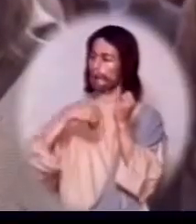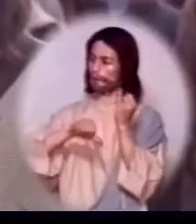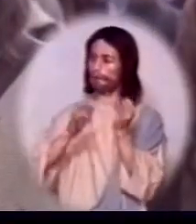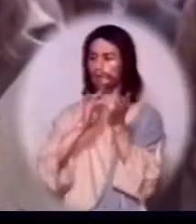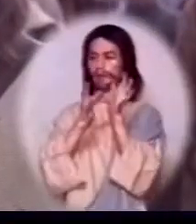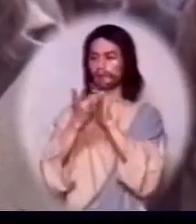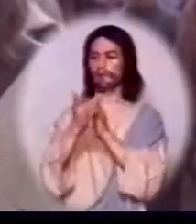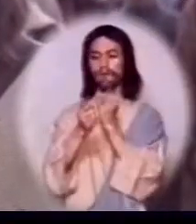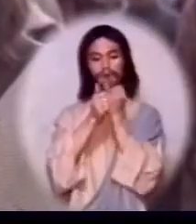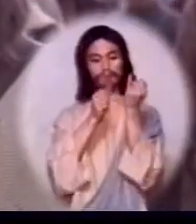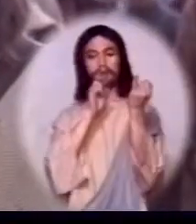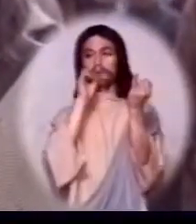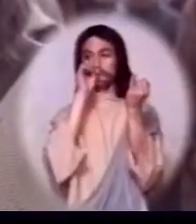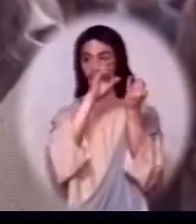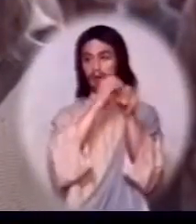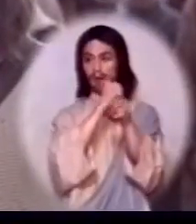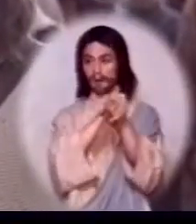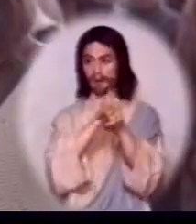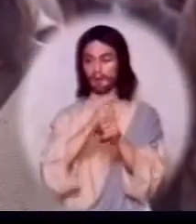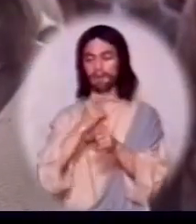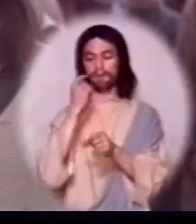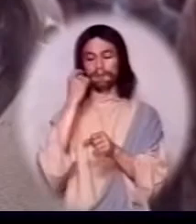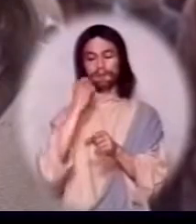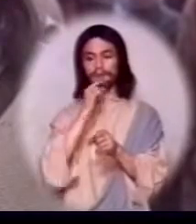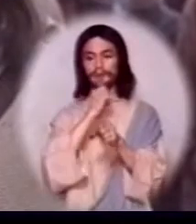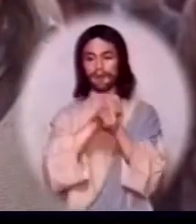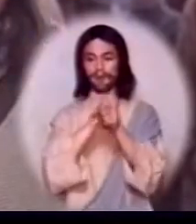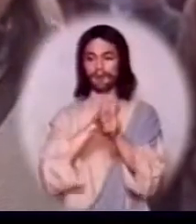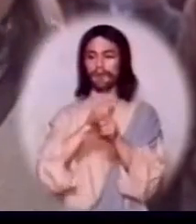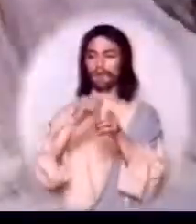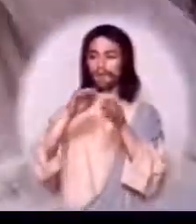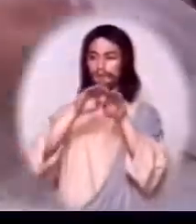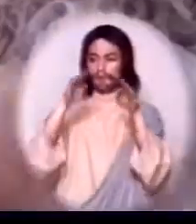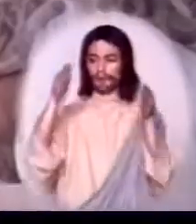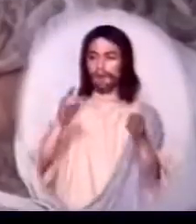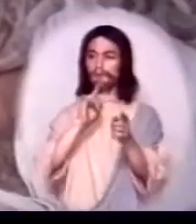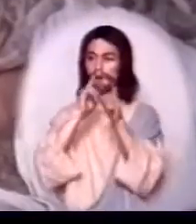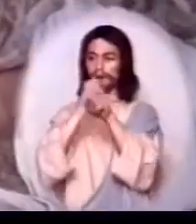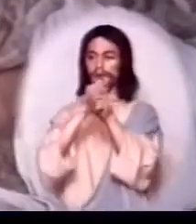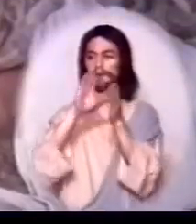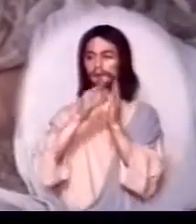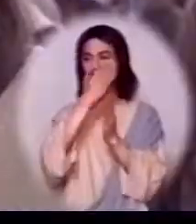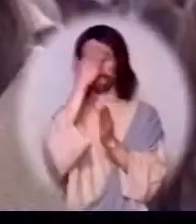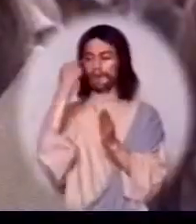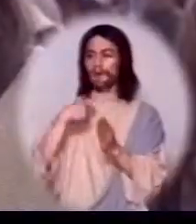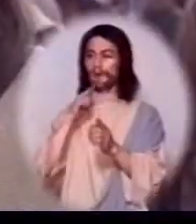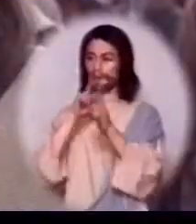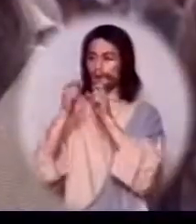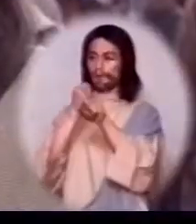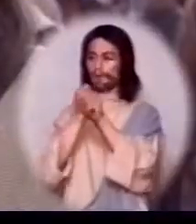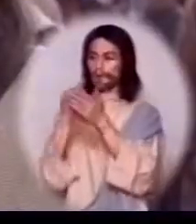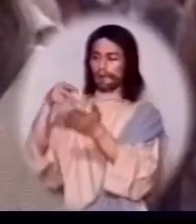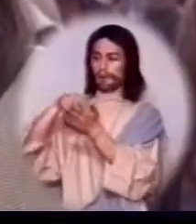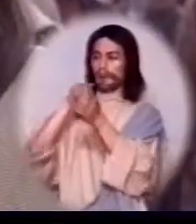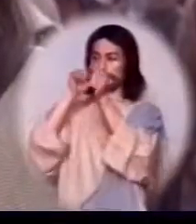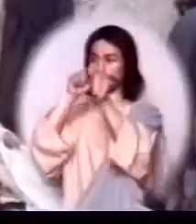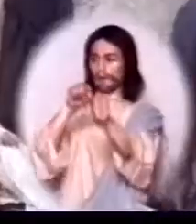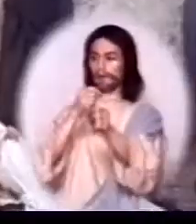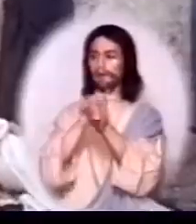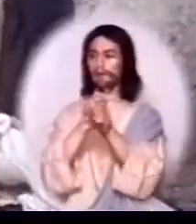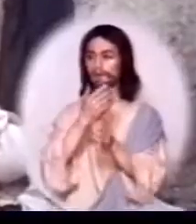외아들이었습니다. 예수께서 과부를 보시고 측은한 마음이 드사 관을 붙잡고 말씀하시기를 정녀라 내가 네게 말하노니